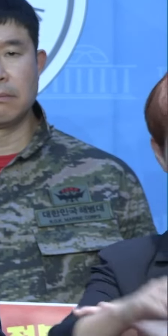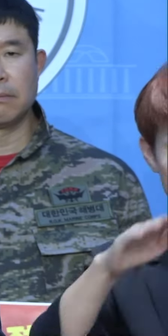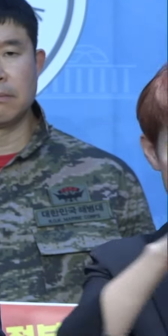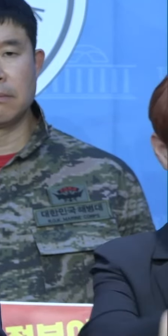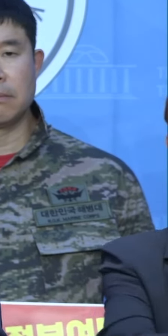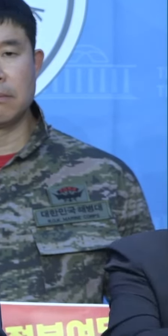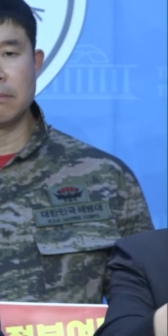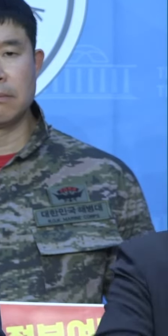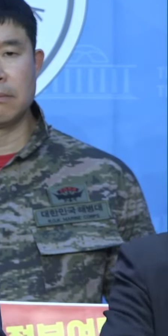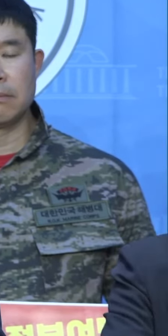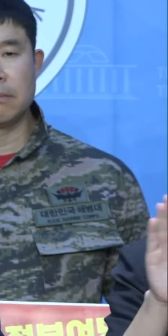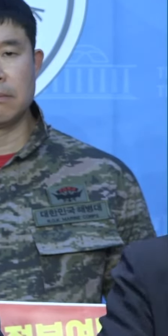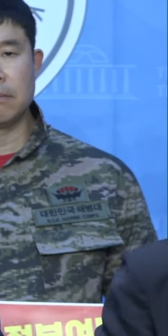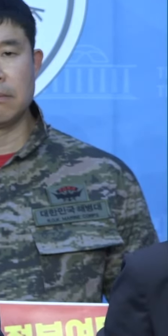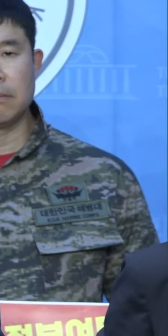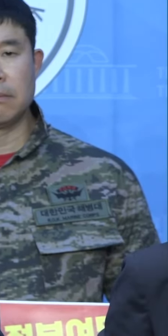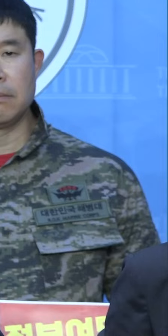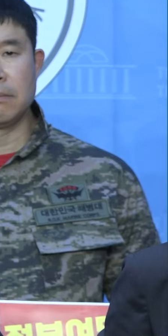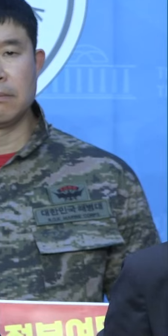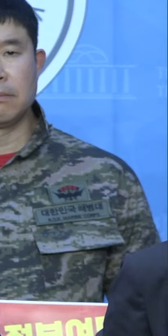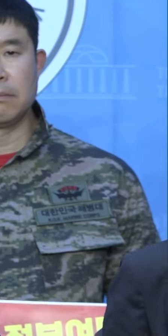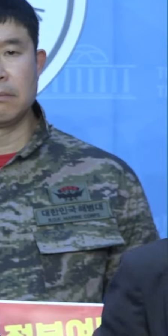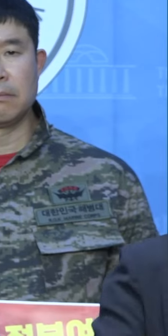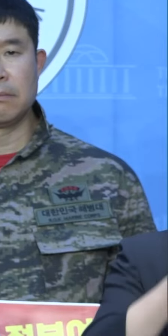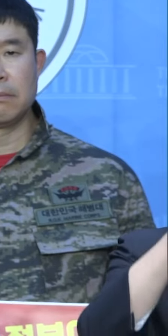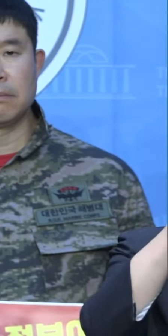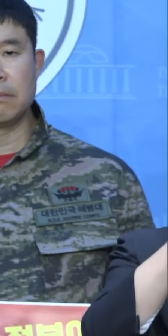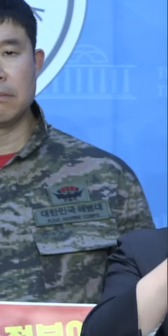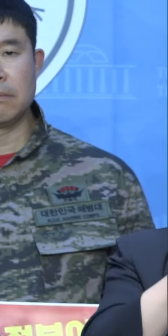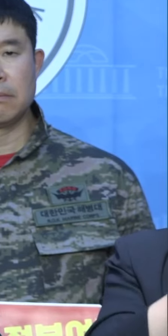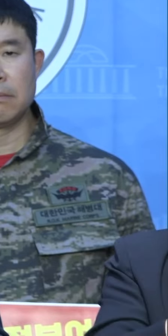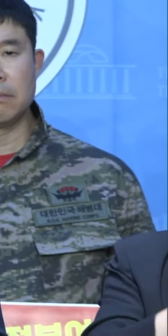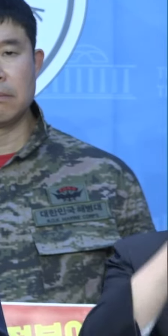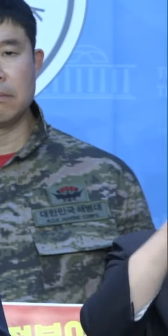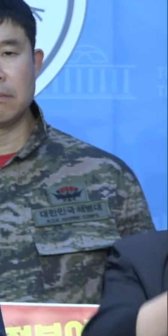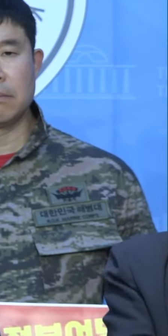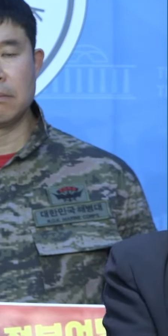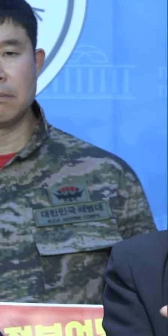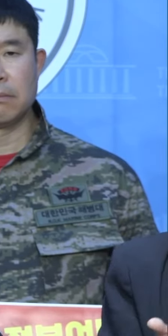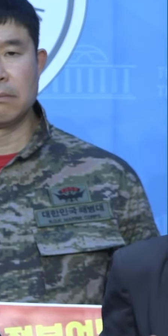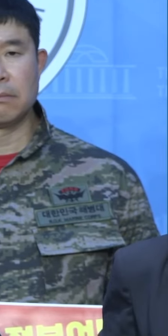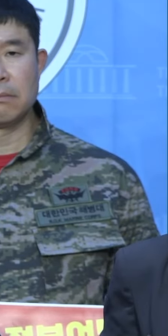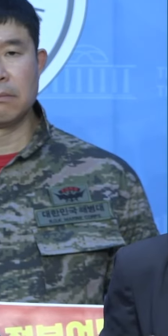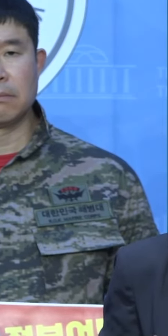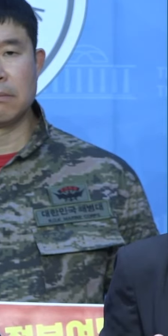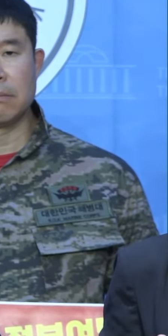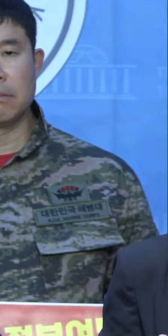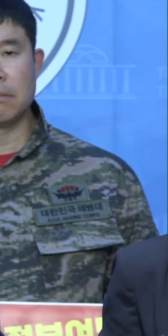보수의 문제도 아닙니다 총선 전에 제가 여기 뒤에 계셨던 아까